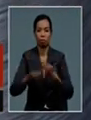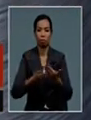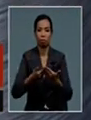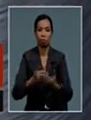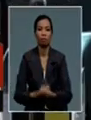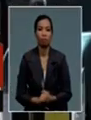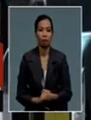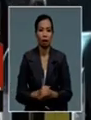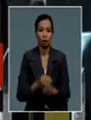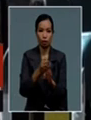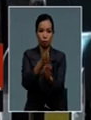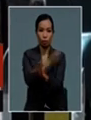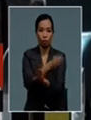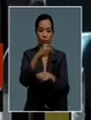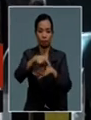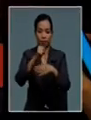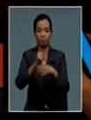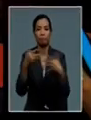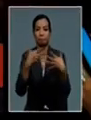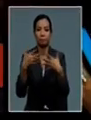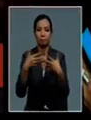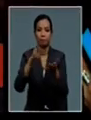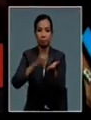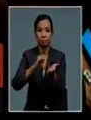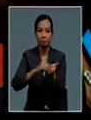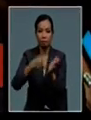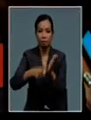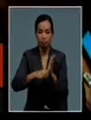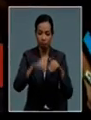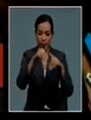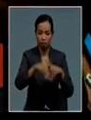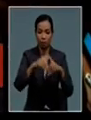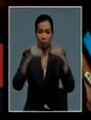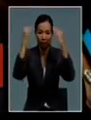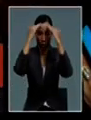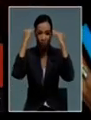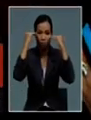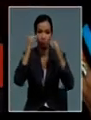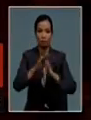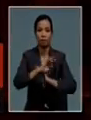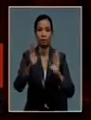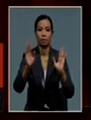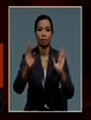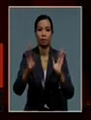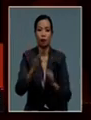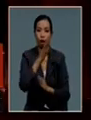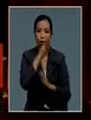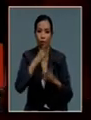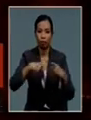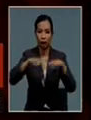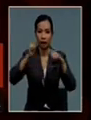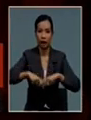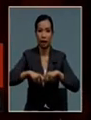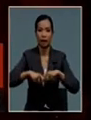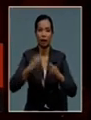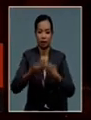นก่อนหน้านี้ผู้นำสหรัฐเสนอว่าแผนการเก็บภาษีจากแคนาดาและเม็กซิโกอาจจะถูกยกเลิกหากมีการลงนามในความตกลง